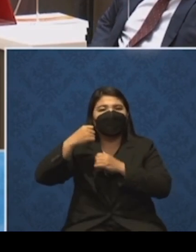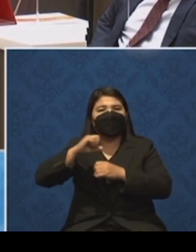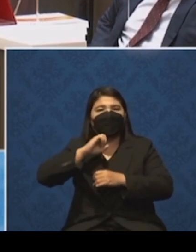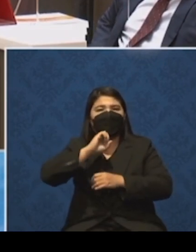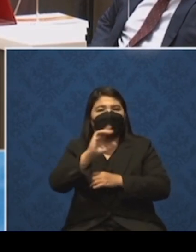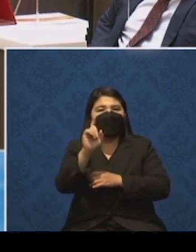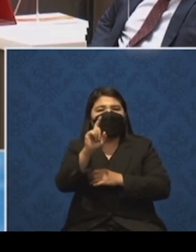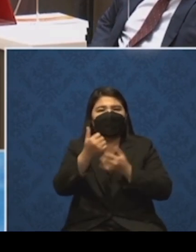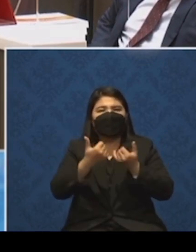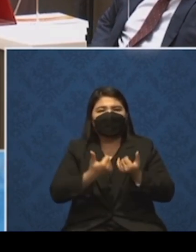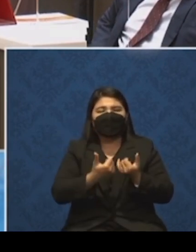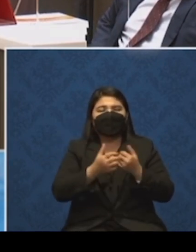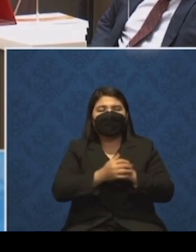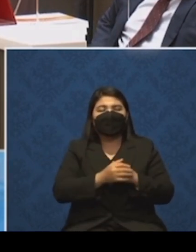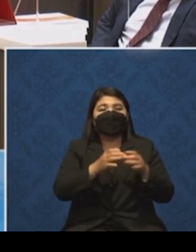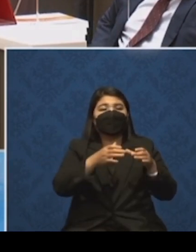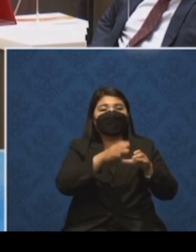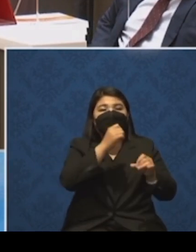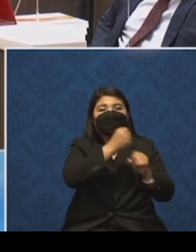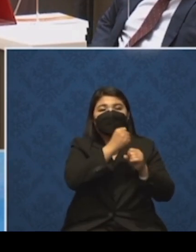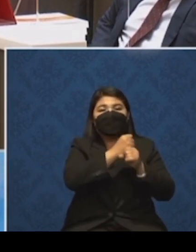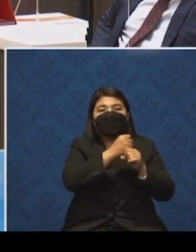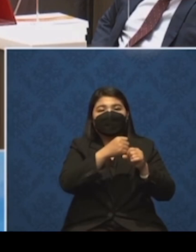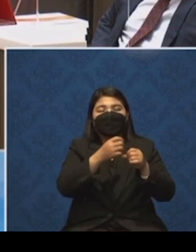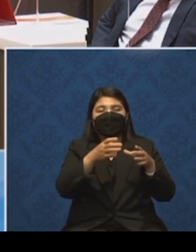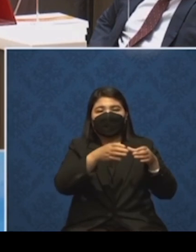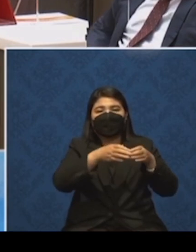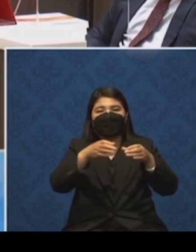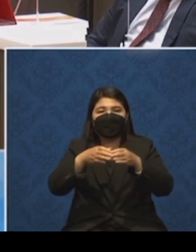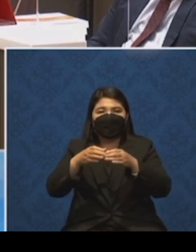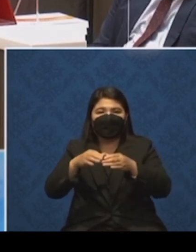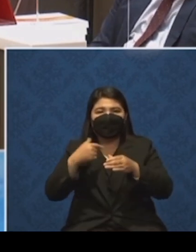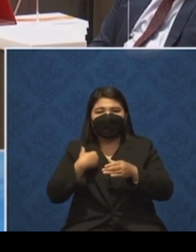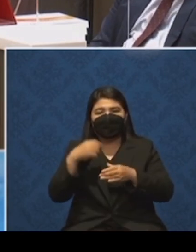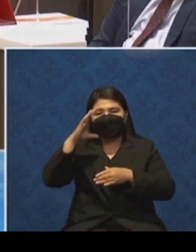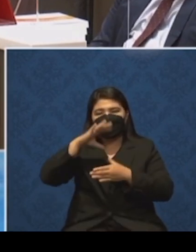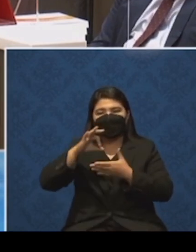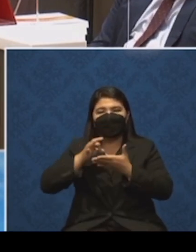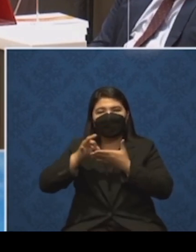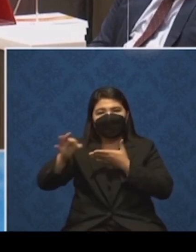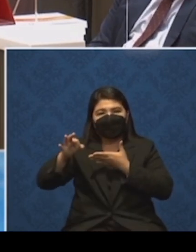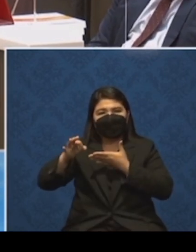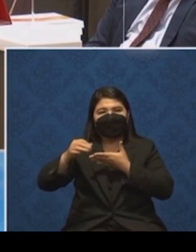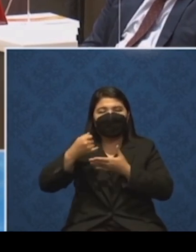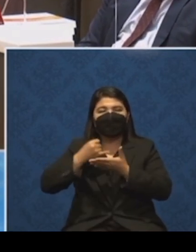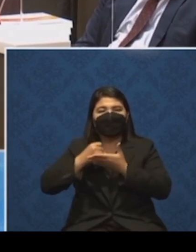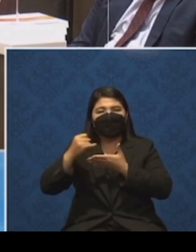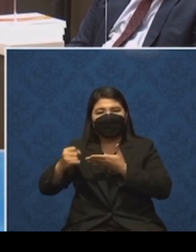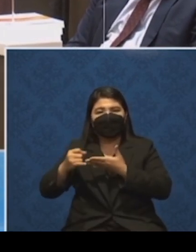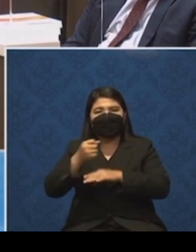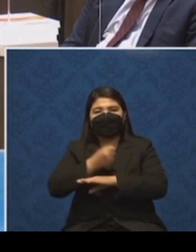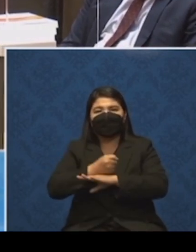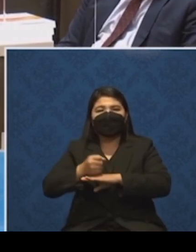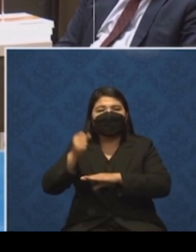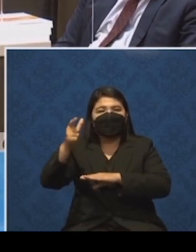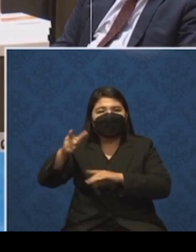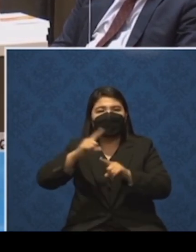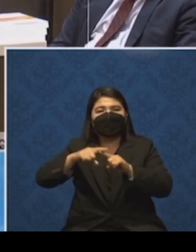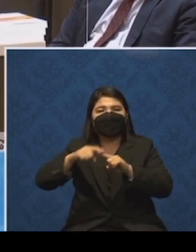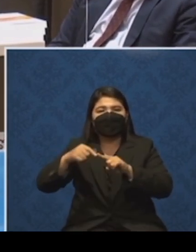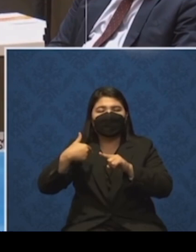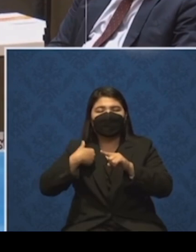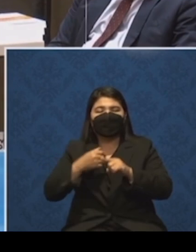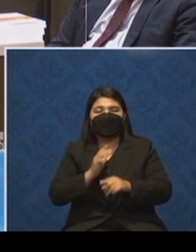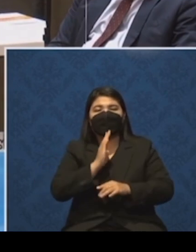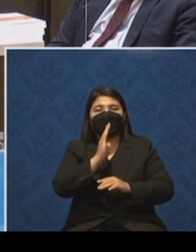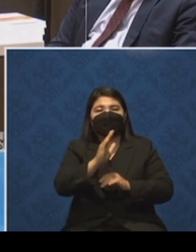งานในกระทรวงกลาโหมนั้นการดำเนินการจะจัดซื้อจัดจ้างจะต้องดำเนินการด้วยความโปร่งใสยึดกรอบกฎหมาย